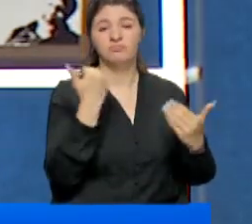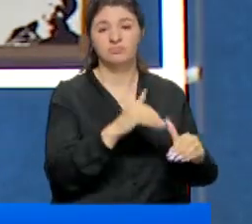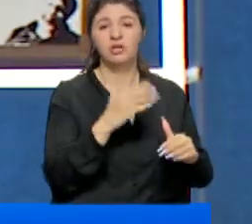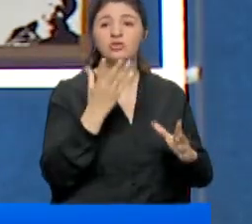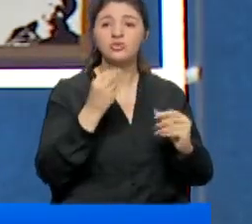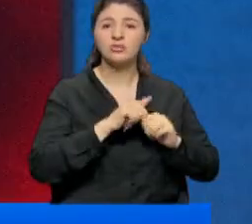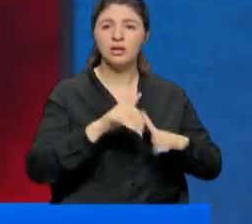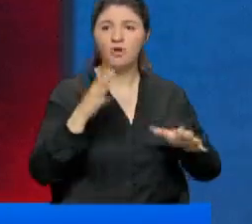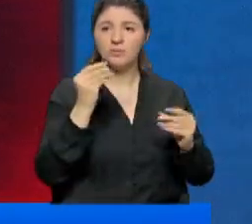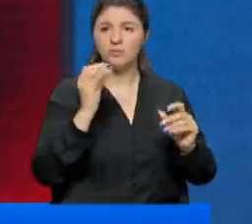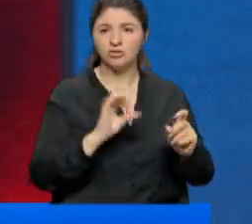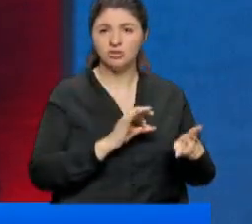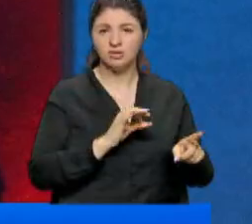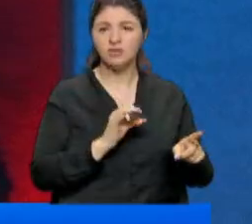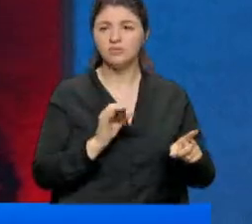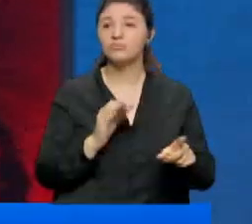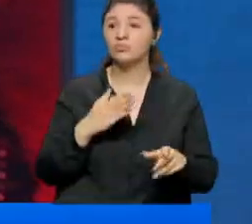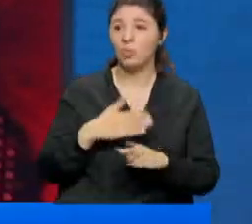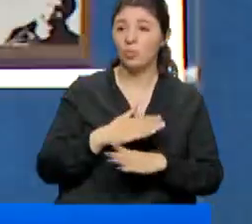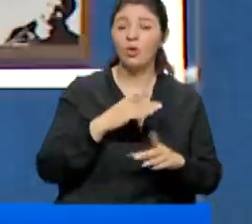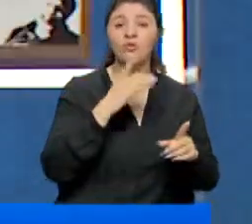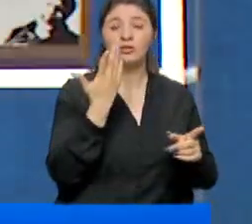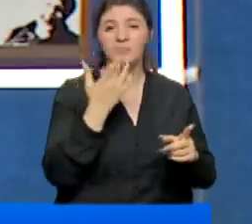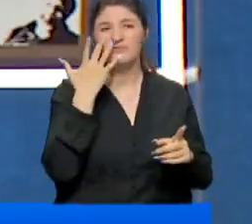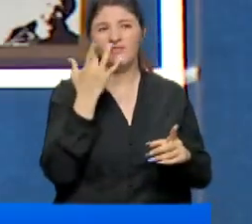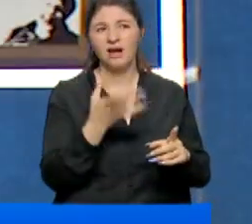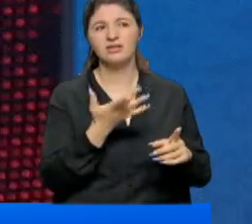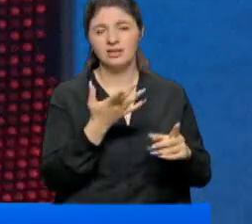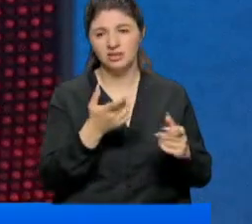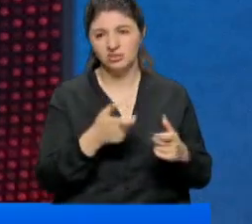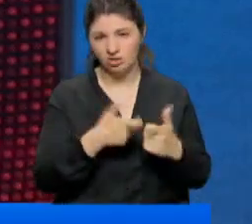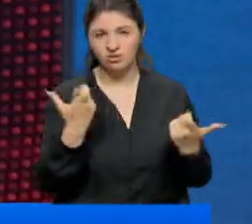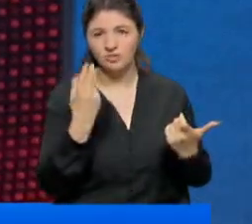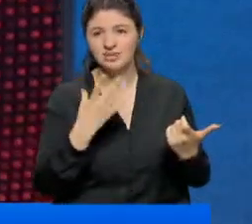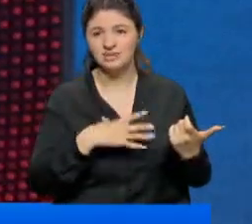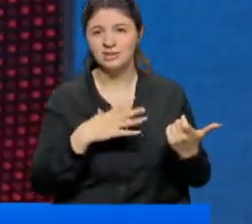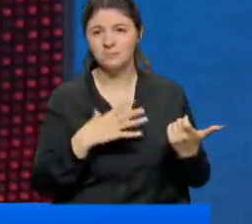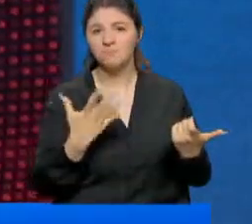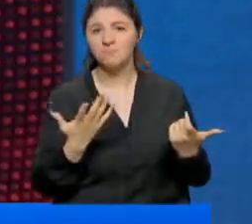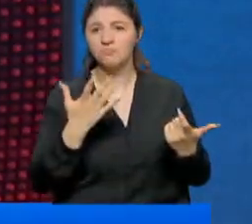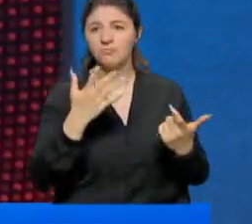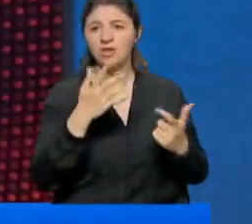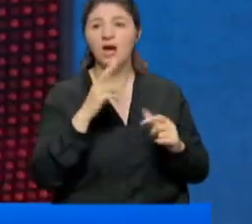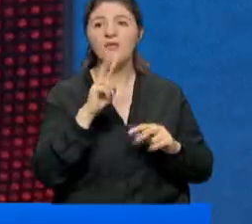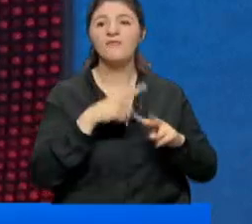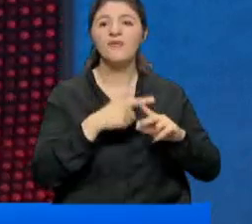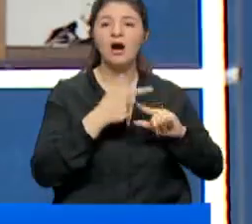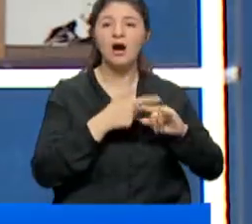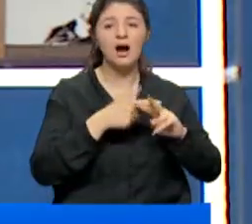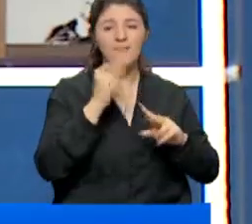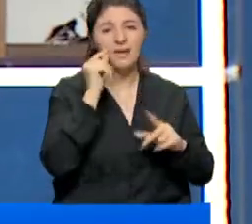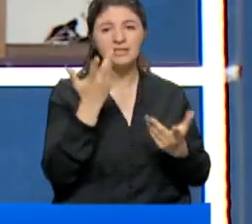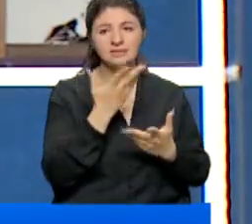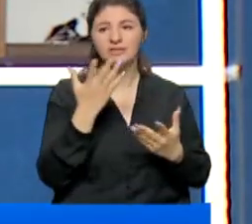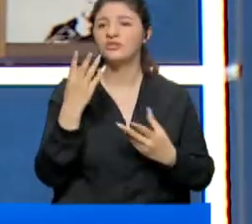çok yaygınlaşmaya başladı doğru dolayısıyla bir farkındalık geliştirelim istiyoruz Bahabey nasıl çok